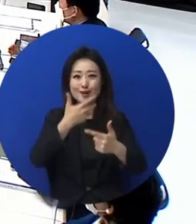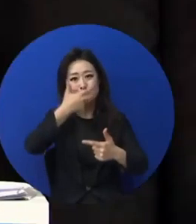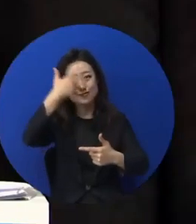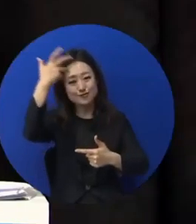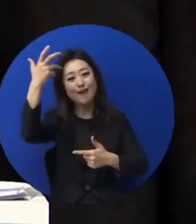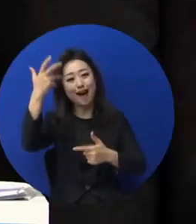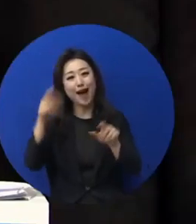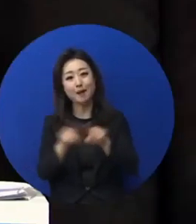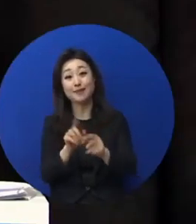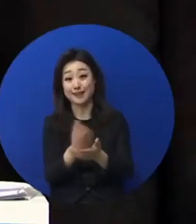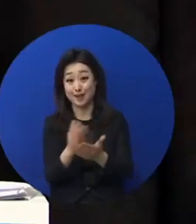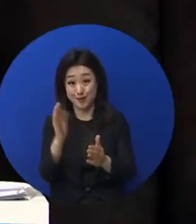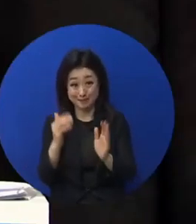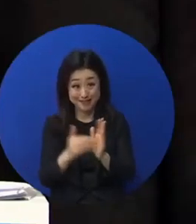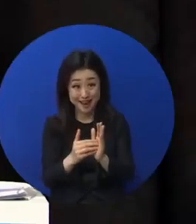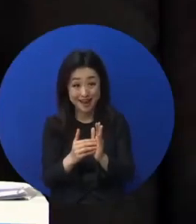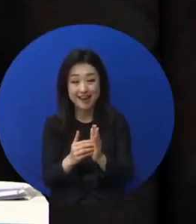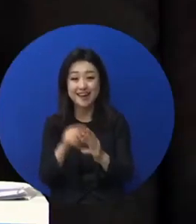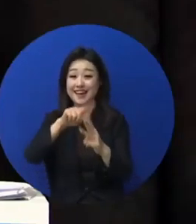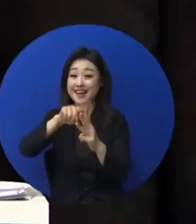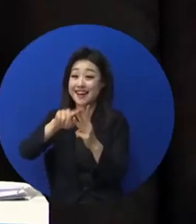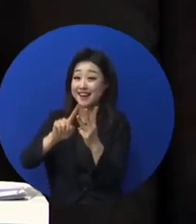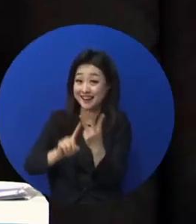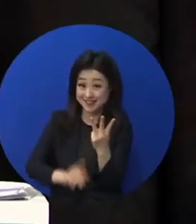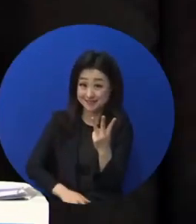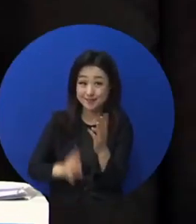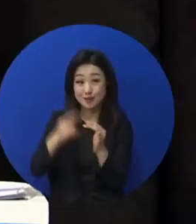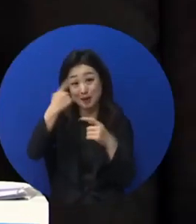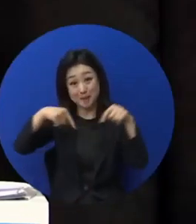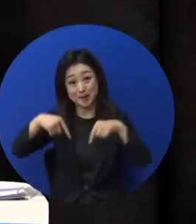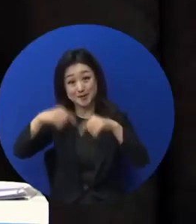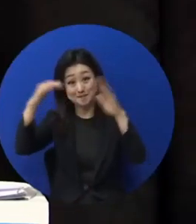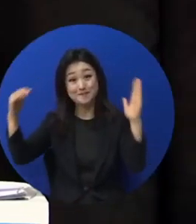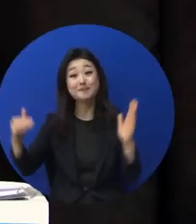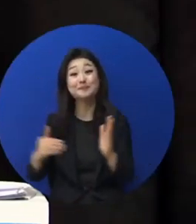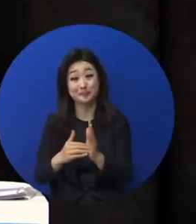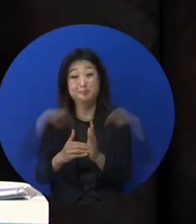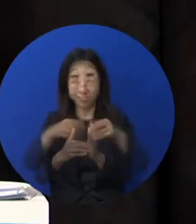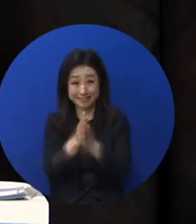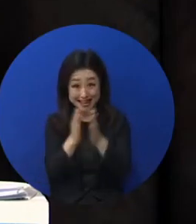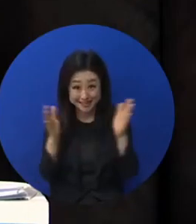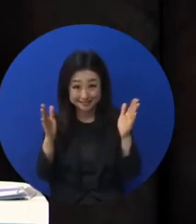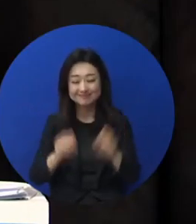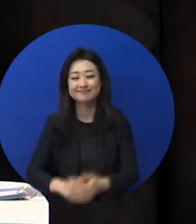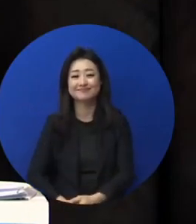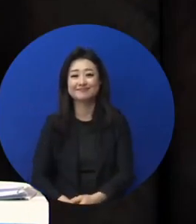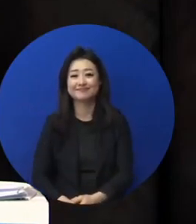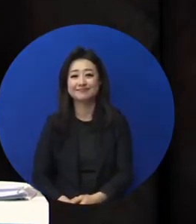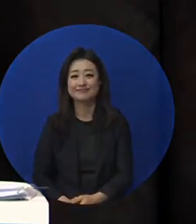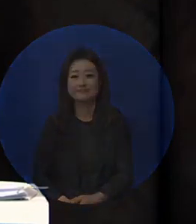그리게 됐는데요. 또 부산시장 후보자 국민면접은 여기서 마치도록 하겠습니다.